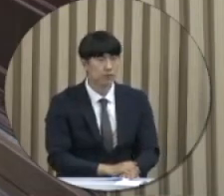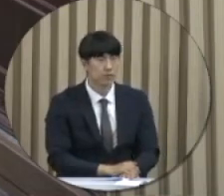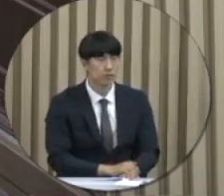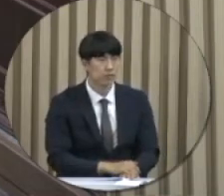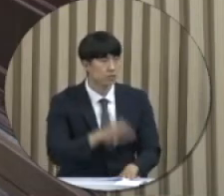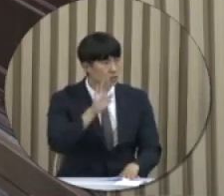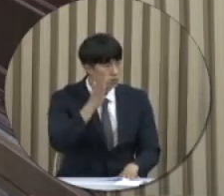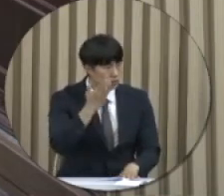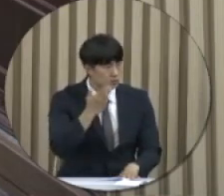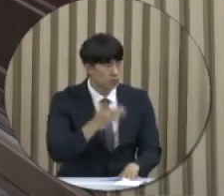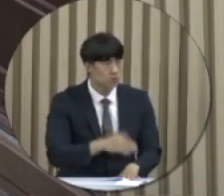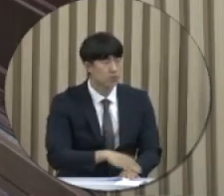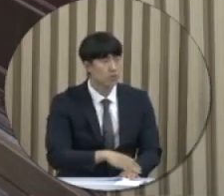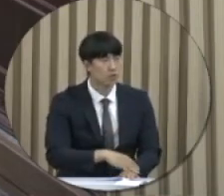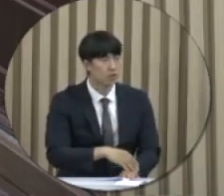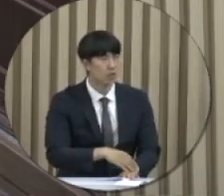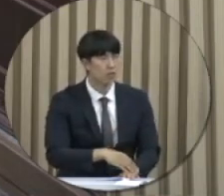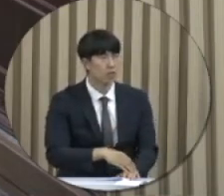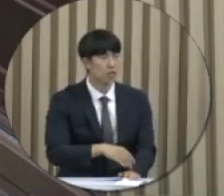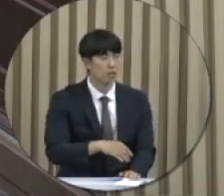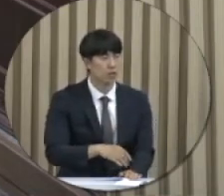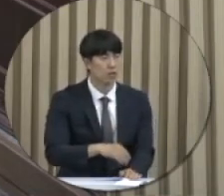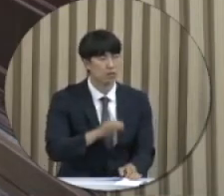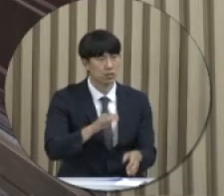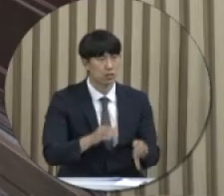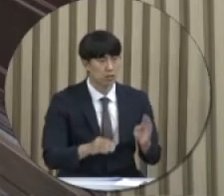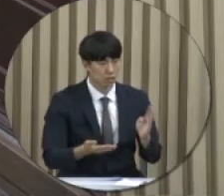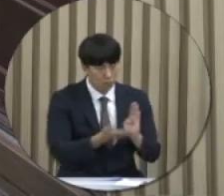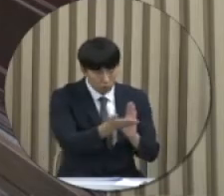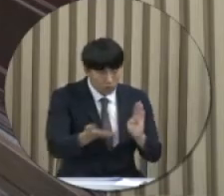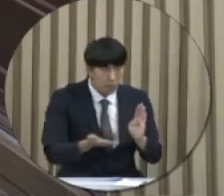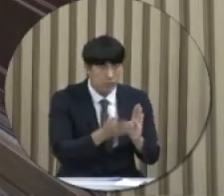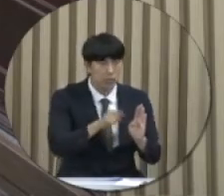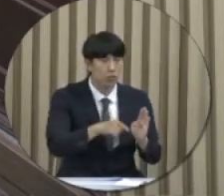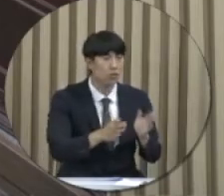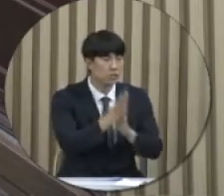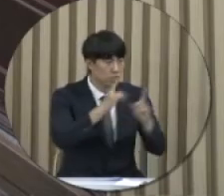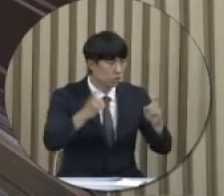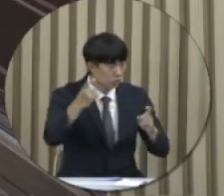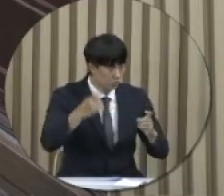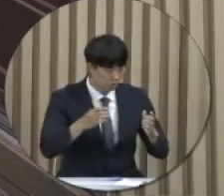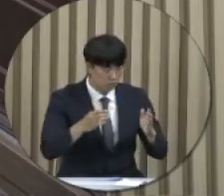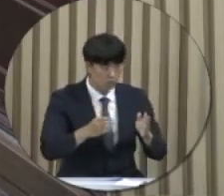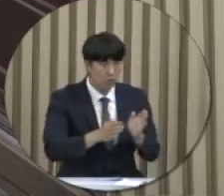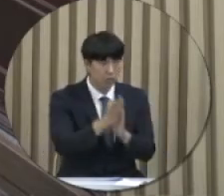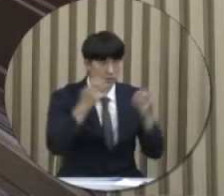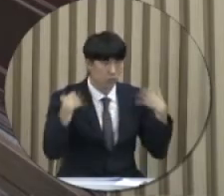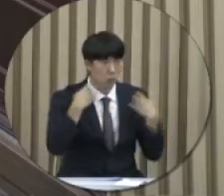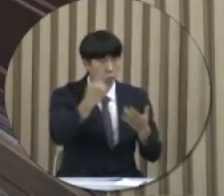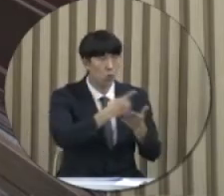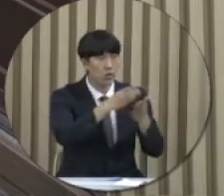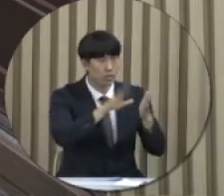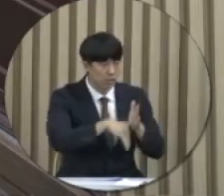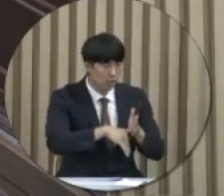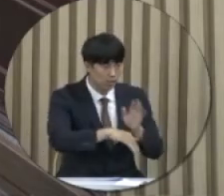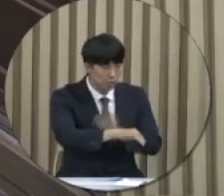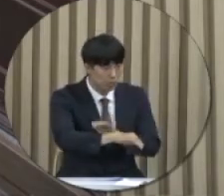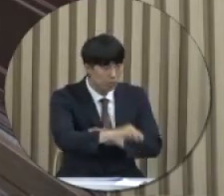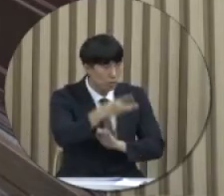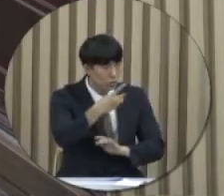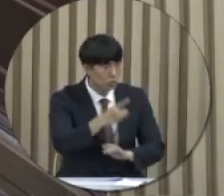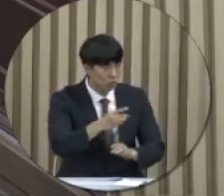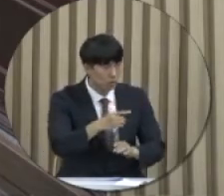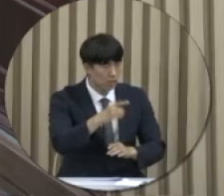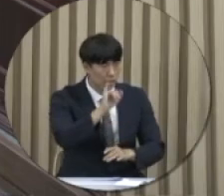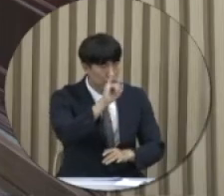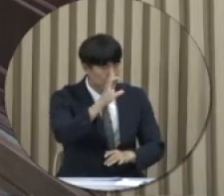그 봉담에서 우리 화성 시청 올 때요. 우측으로 보면은 화성 톨게이트 옆에